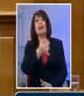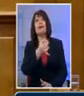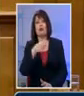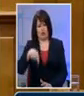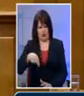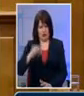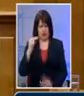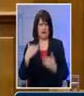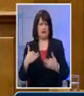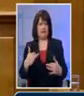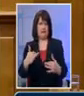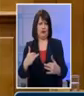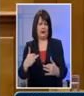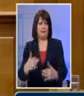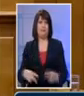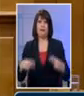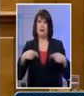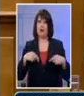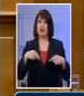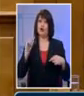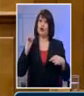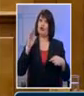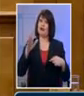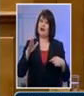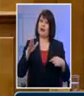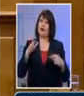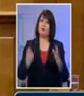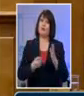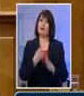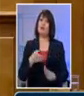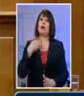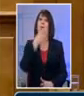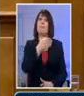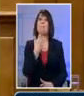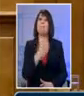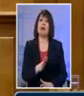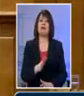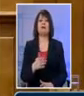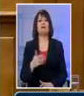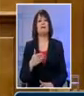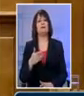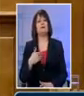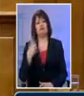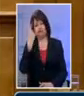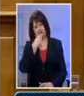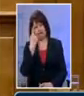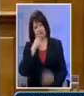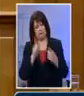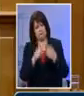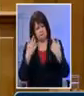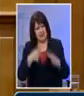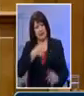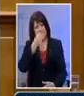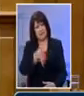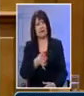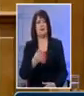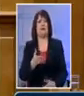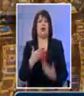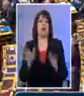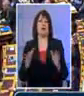Βουλή. Ο Υπουργός των Εξωτερικών στην πρώτη του επίσκεψη το έθεσε εγώ, το έθεσα για κατηδίαν και στο δημόσιο